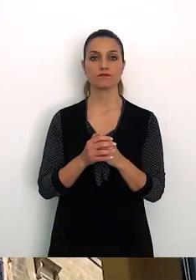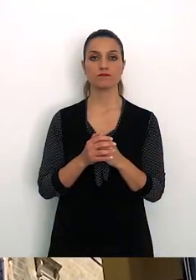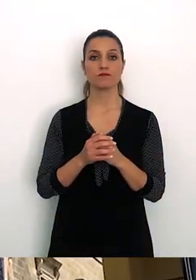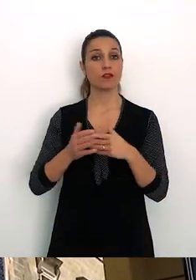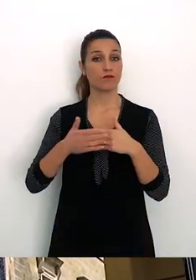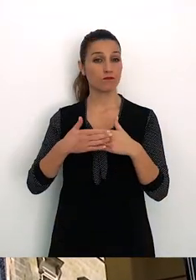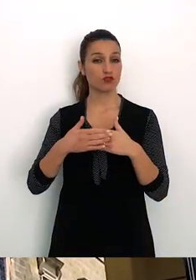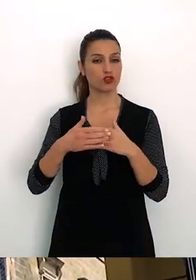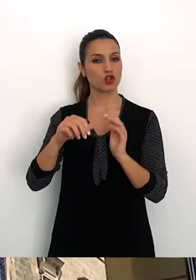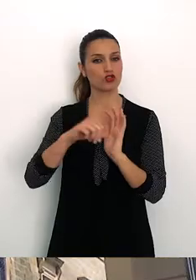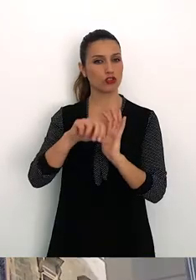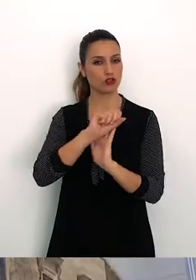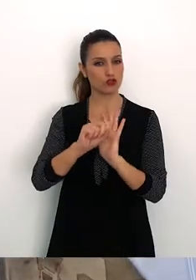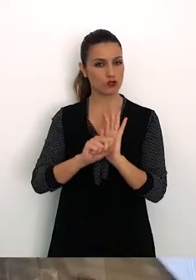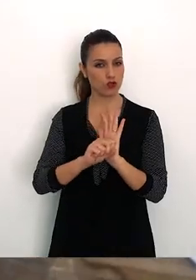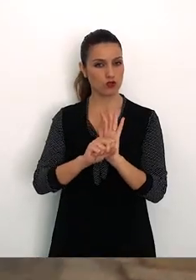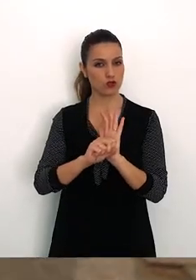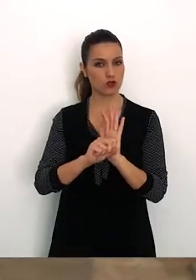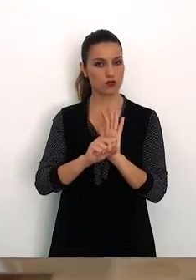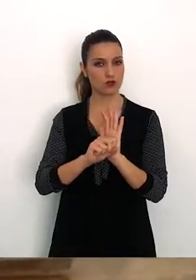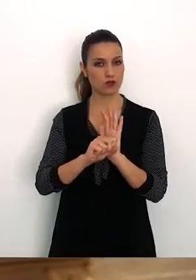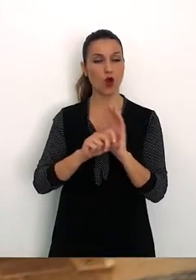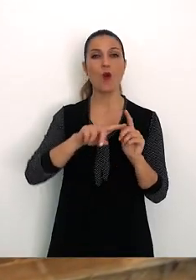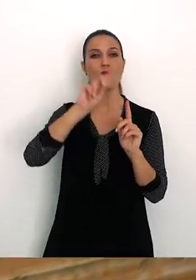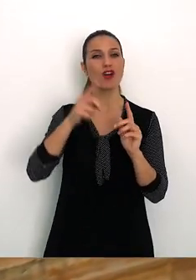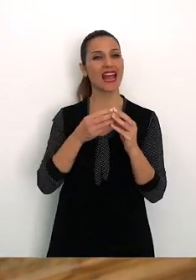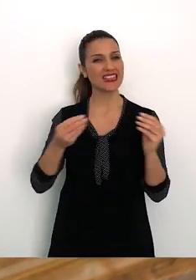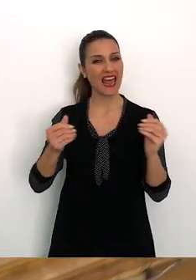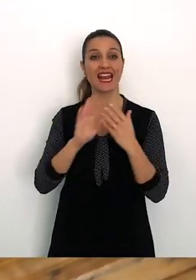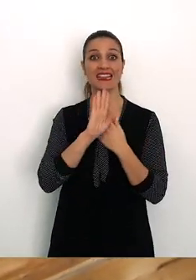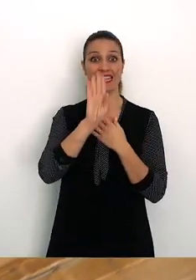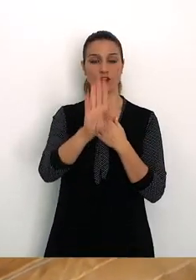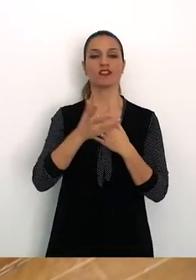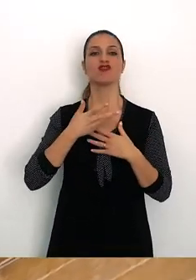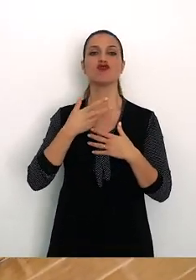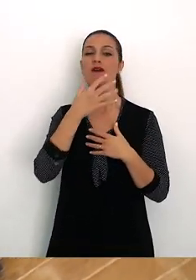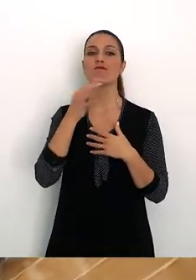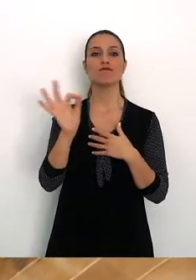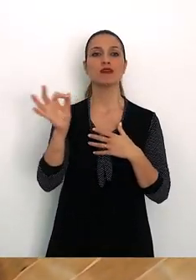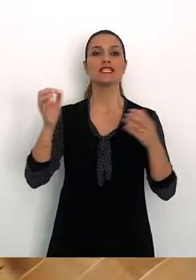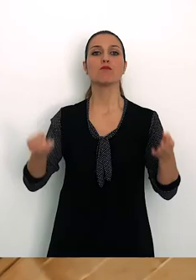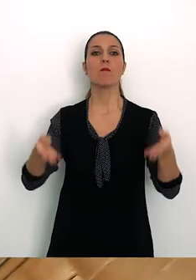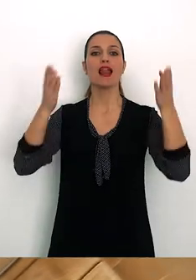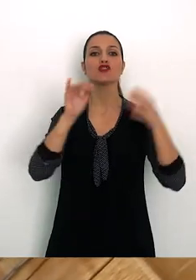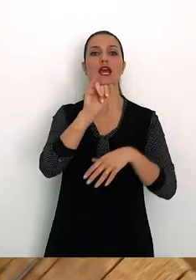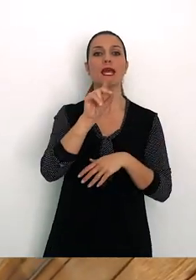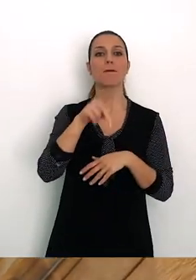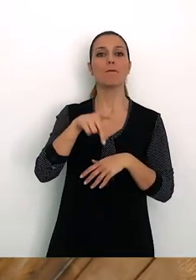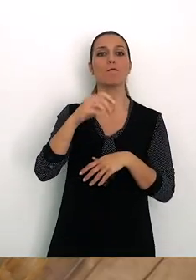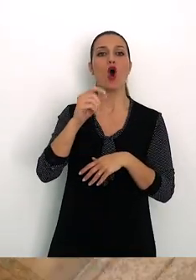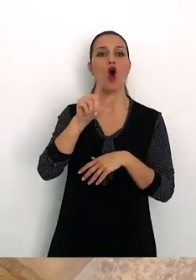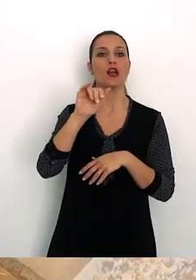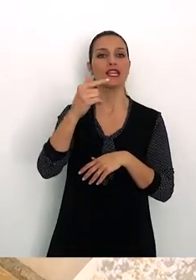A pochi passi dal centro storico, di fronte a quella che un tempo era Porta Terra, vi è il bellissimo Palazzo di Ippolito.